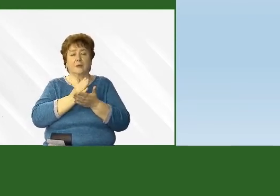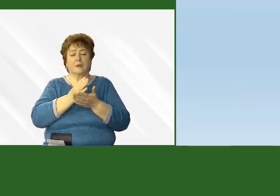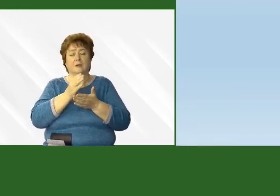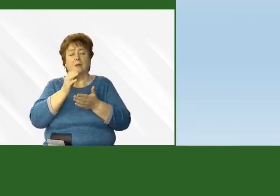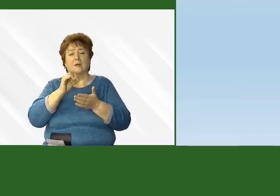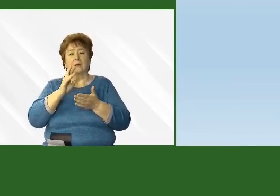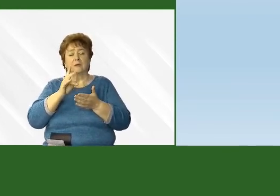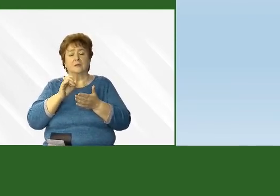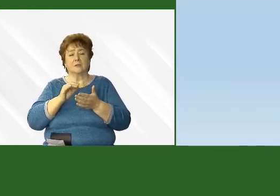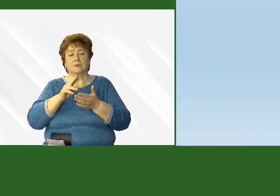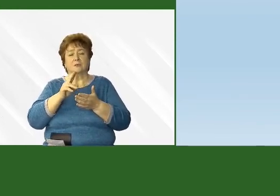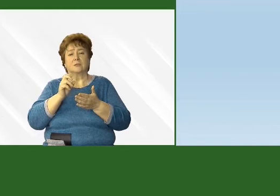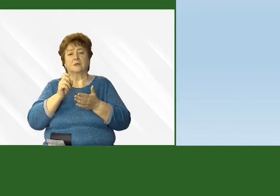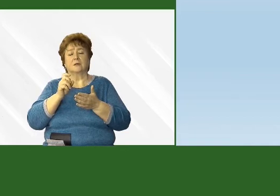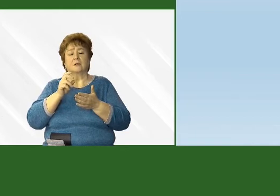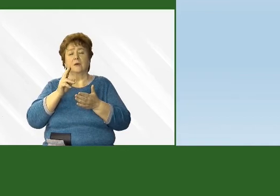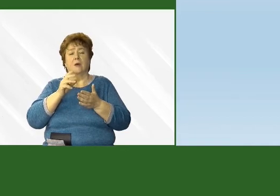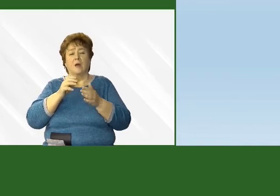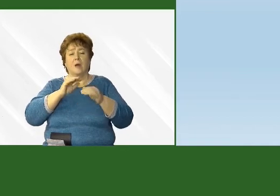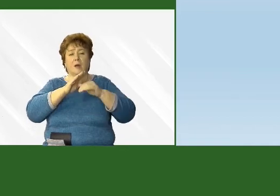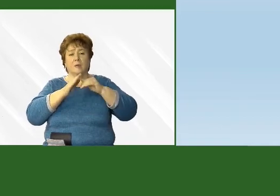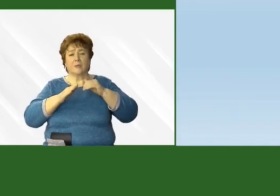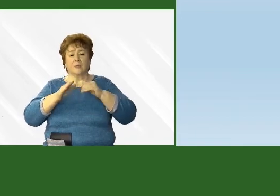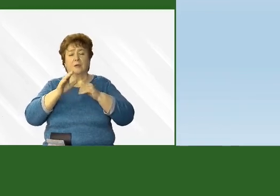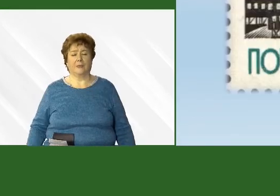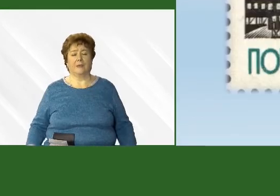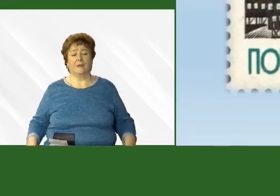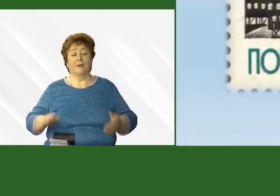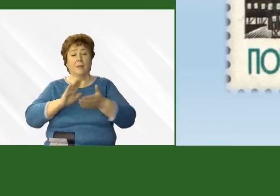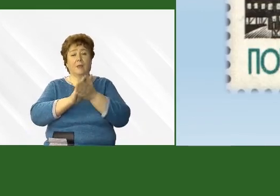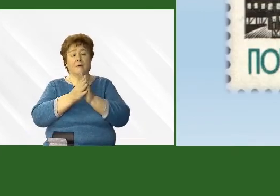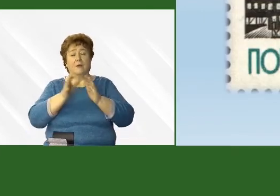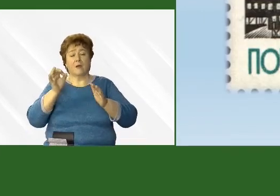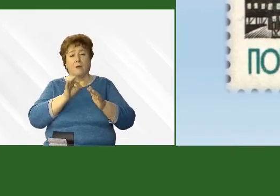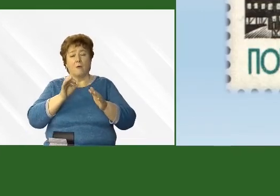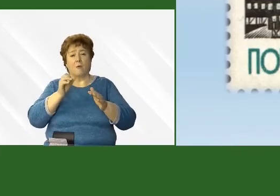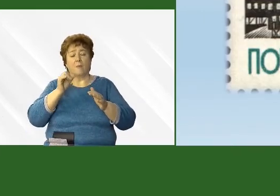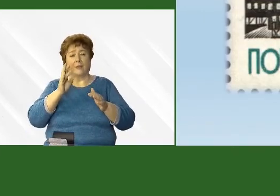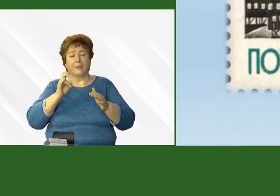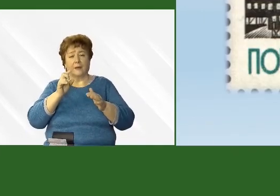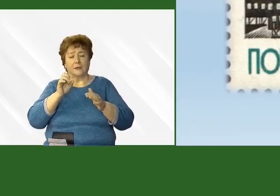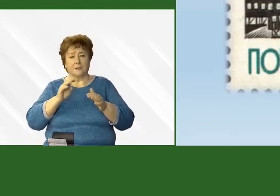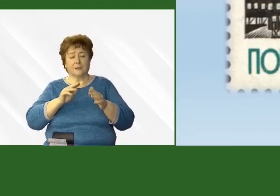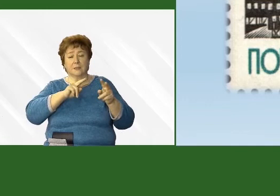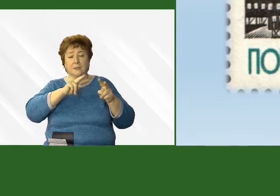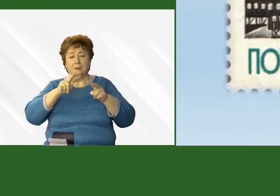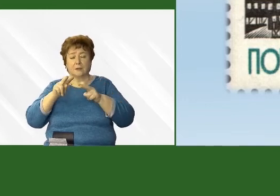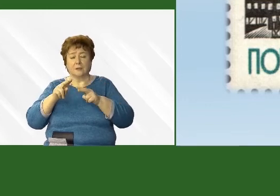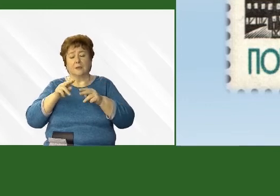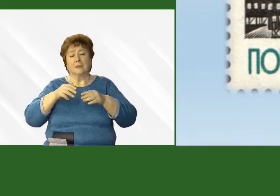антарктических айсбергов к берегам Кувейта, страна Персидского залива. Договор об Антарктике,